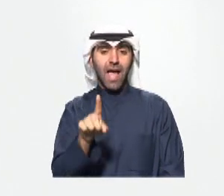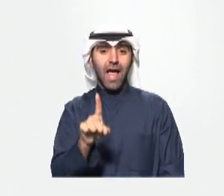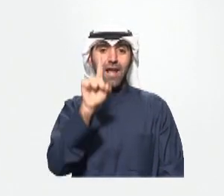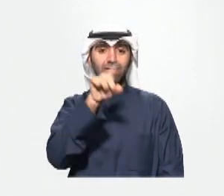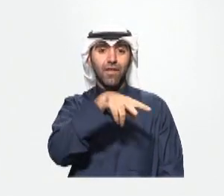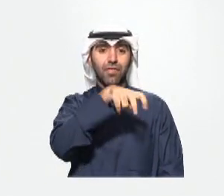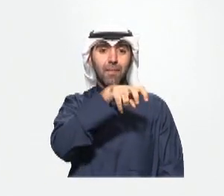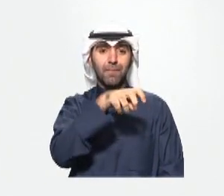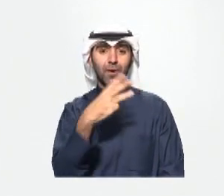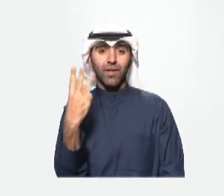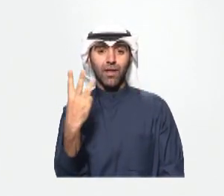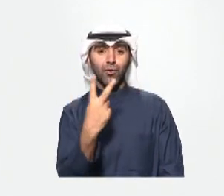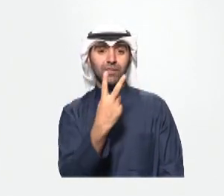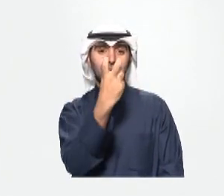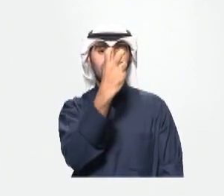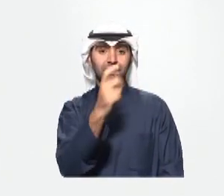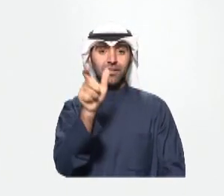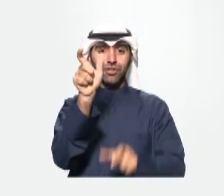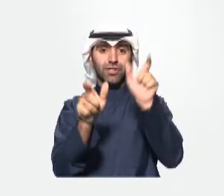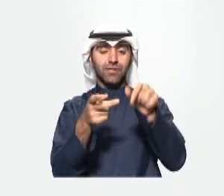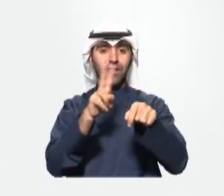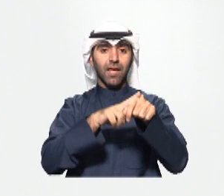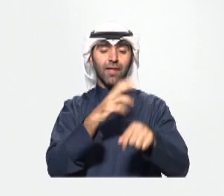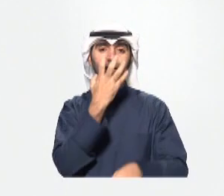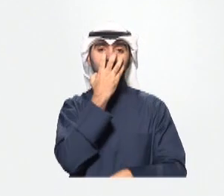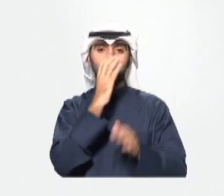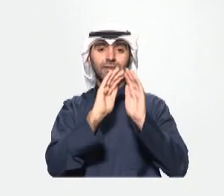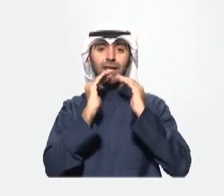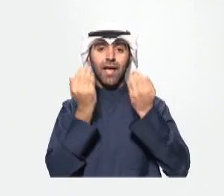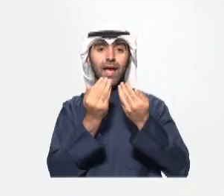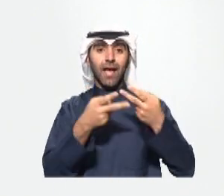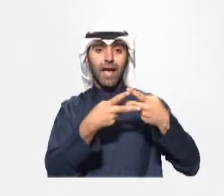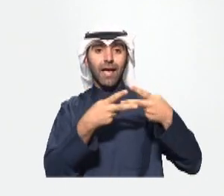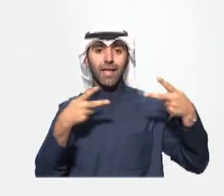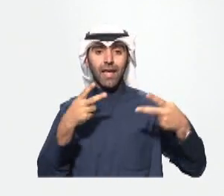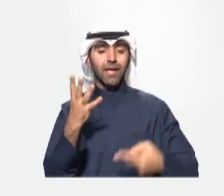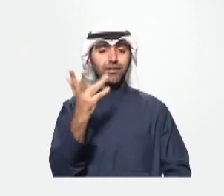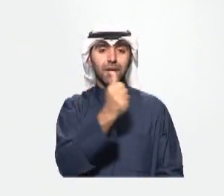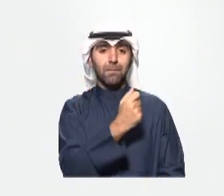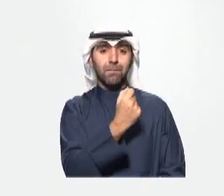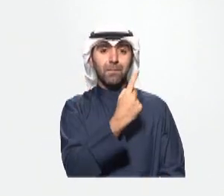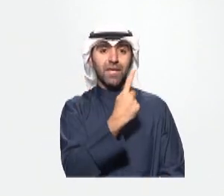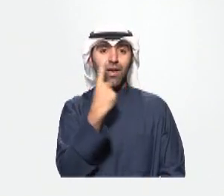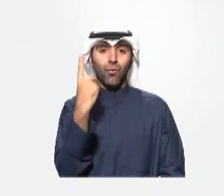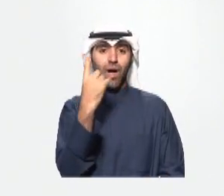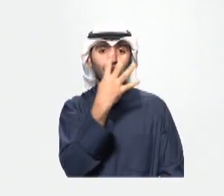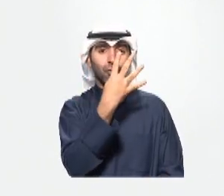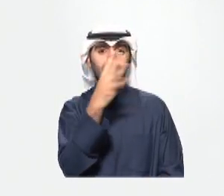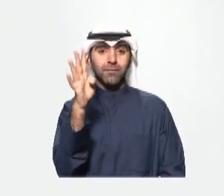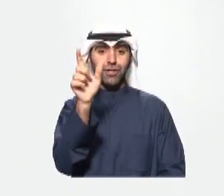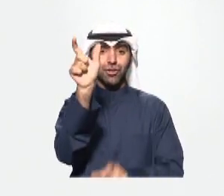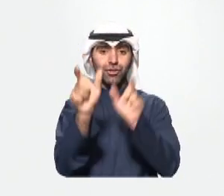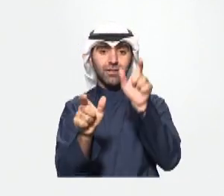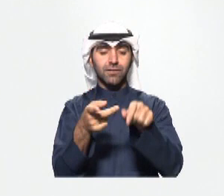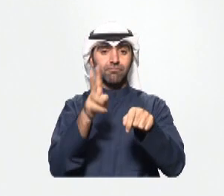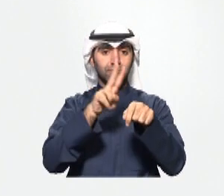10,873 حالة. الحالات التي في العناية المركزة هي 141 حالة.